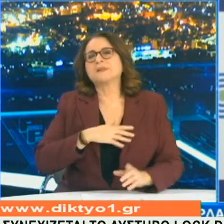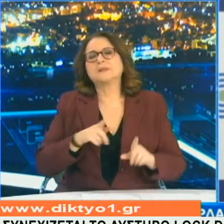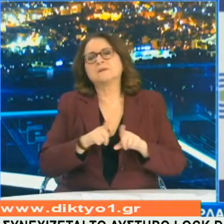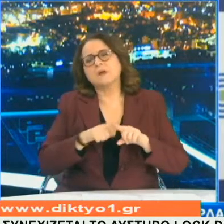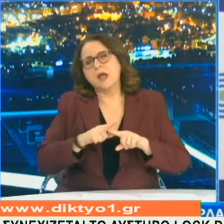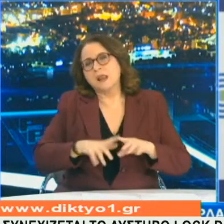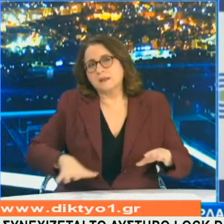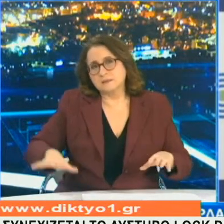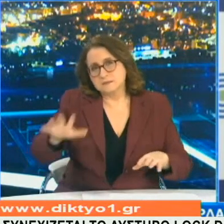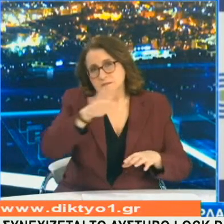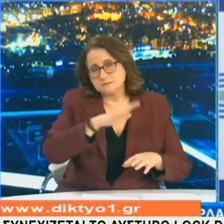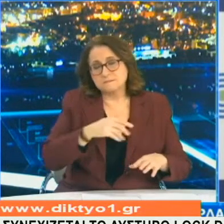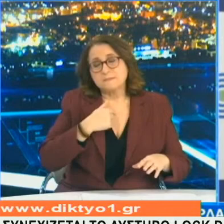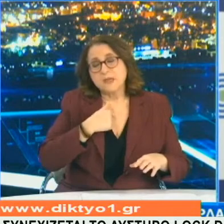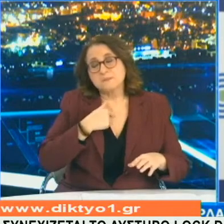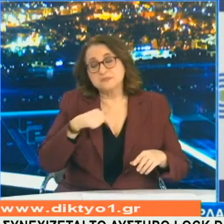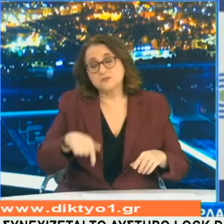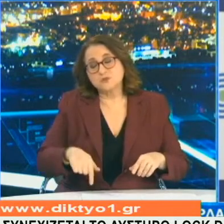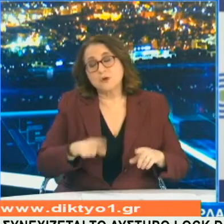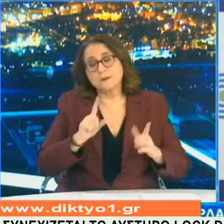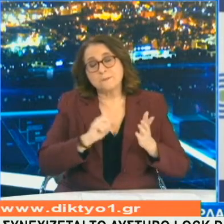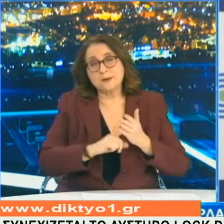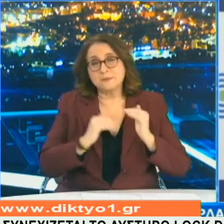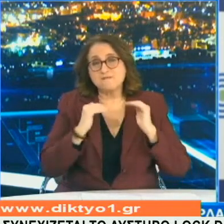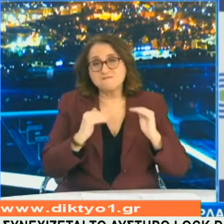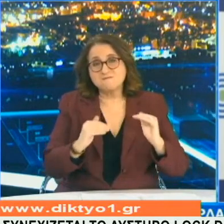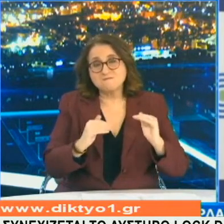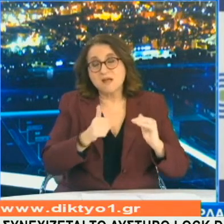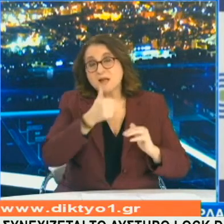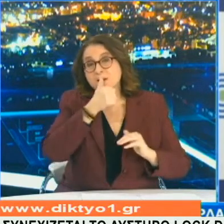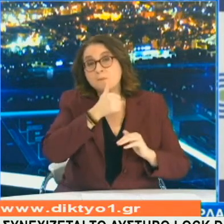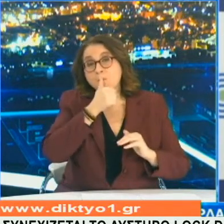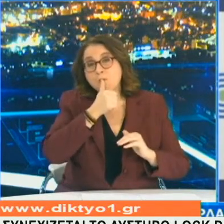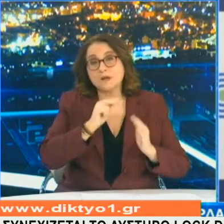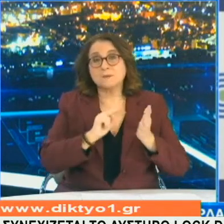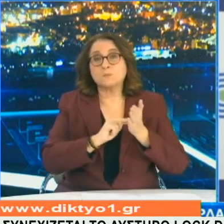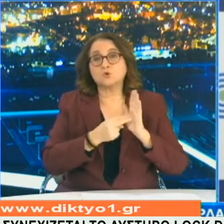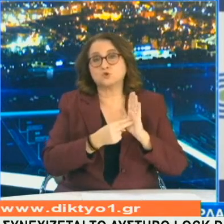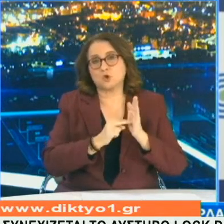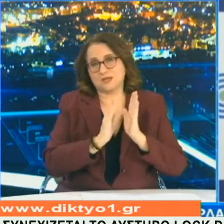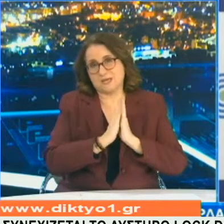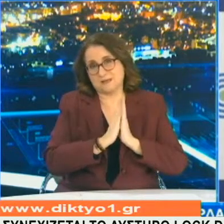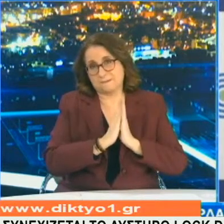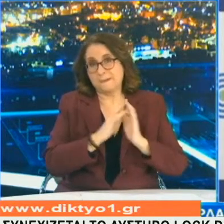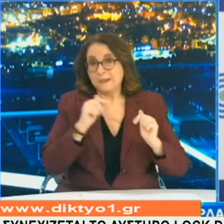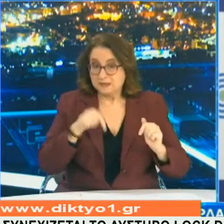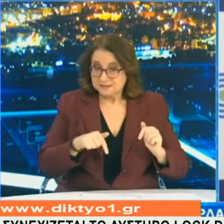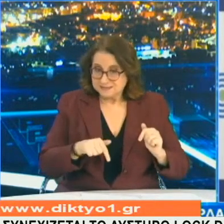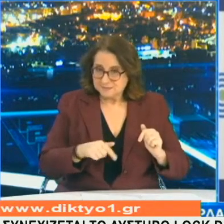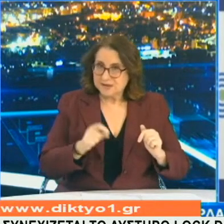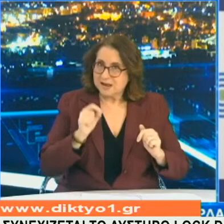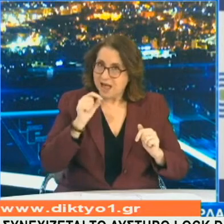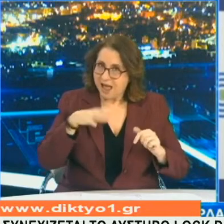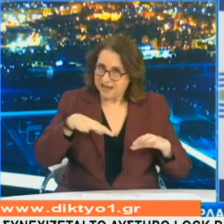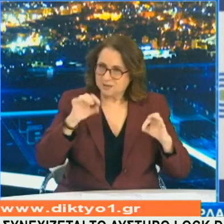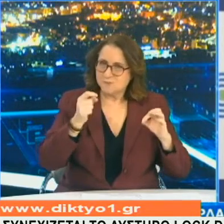όλοι μας πρέπει να παραμείνουμε συνετοί και πρέπει να παραμείνουμε προσεκτικοί. Σήμερα ανακοινώθηκε κάποια πρώτη ελάφρυνση των